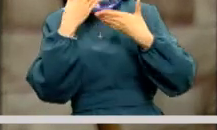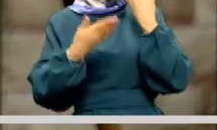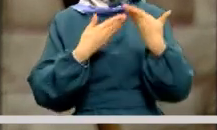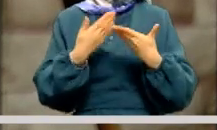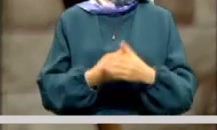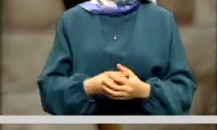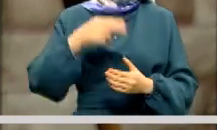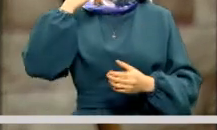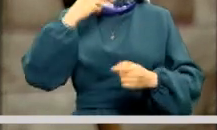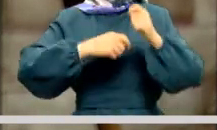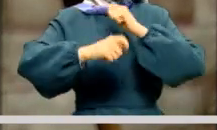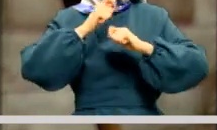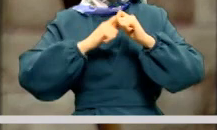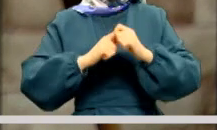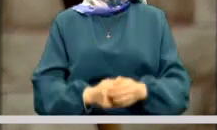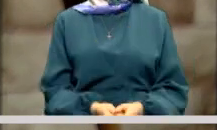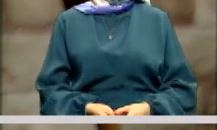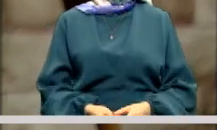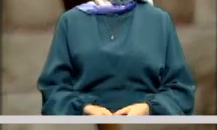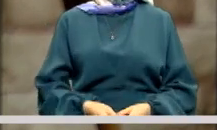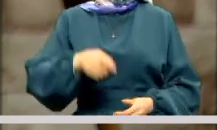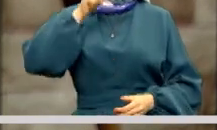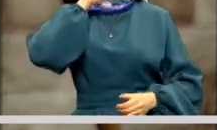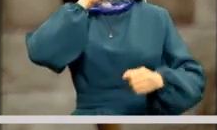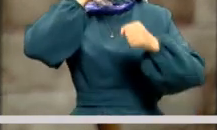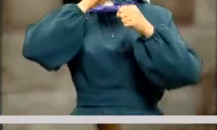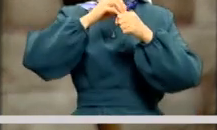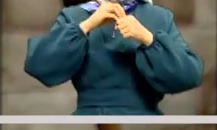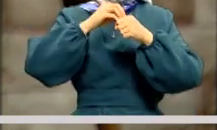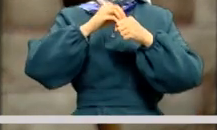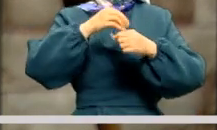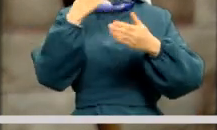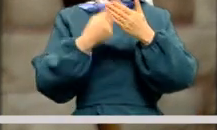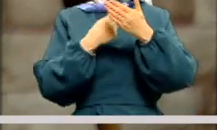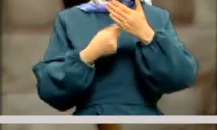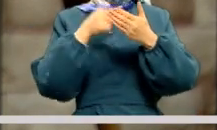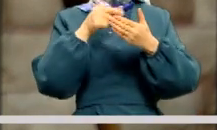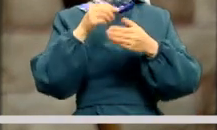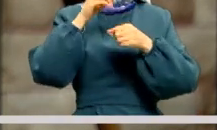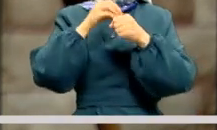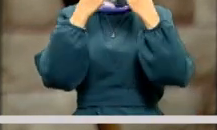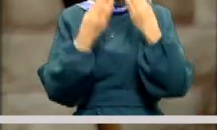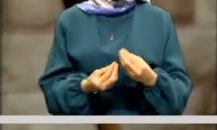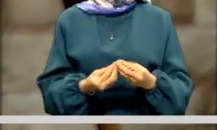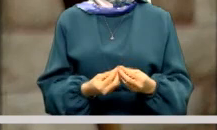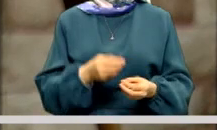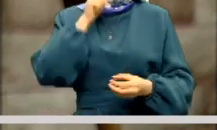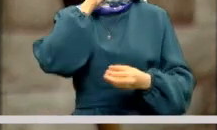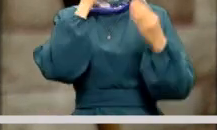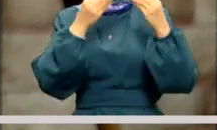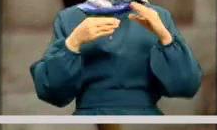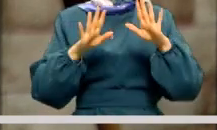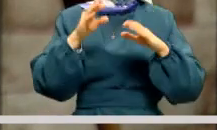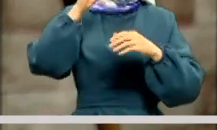ahlaki davranış Müslümana göre temelini Kur'an'dan ve sünnetten alan Müslüman olmayana göre